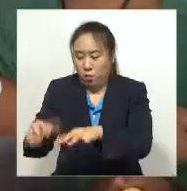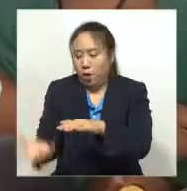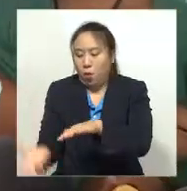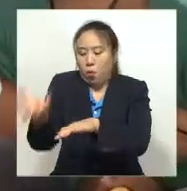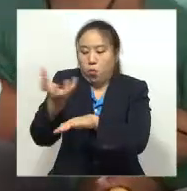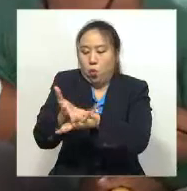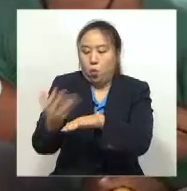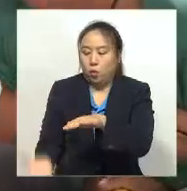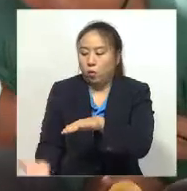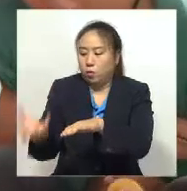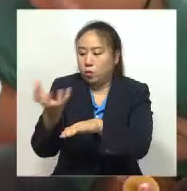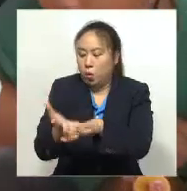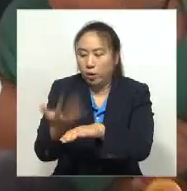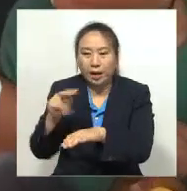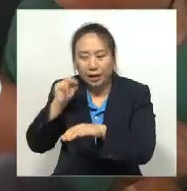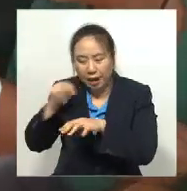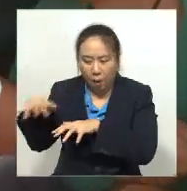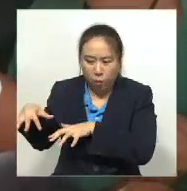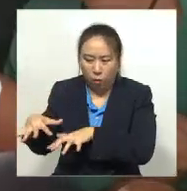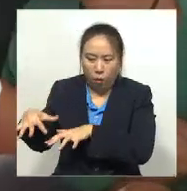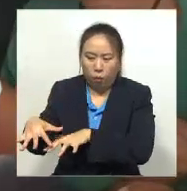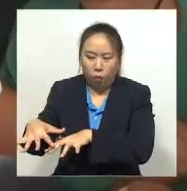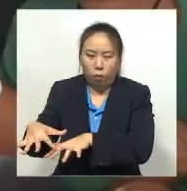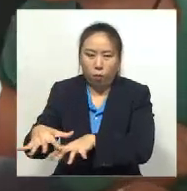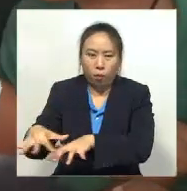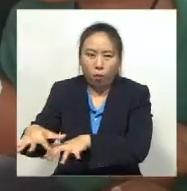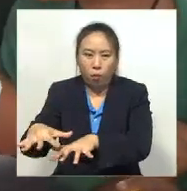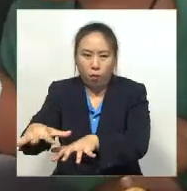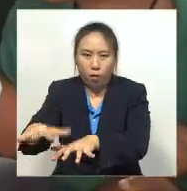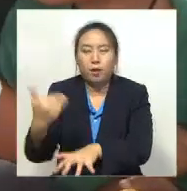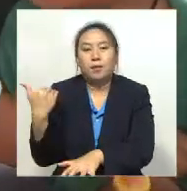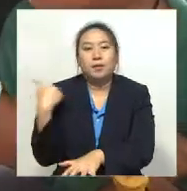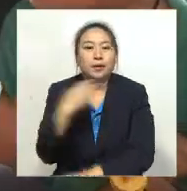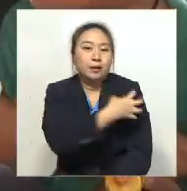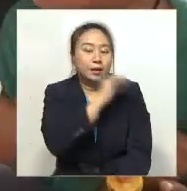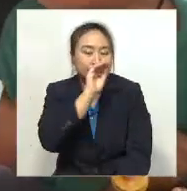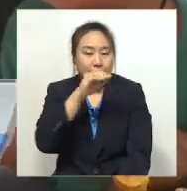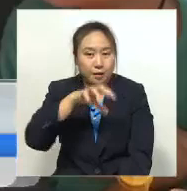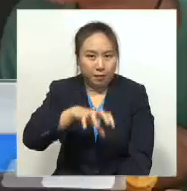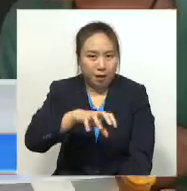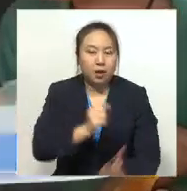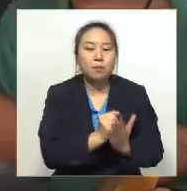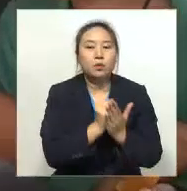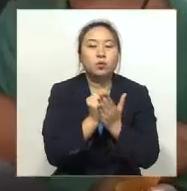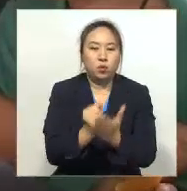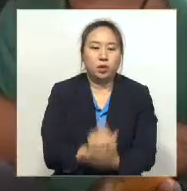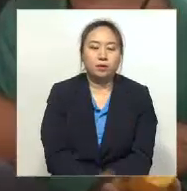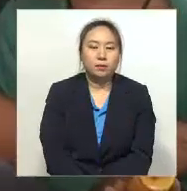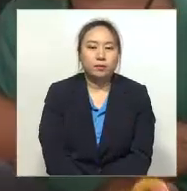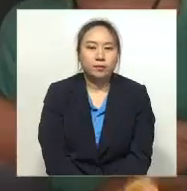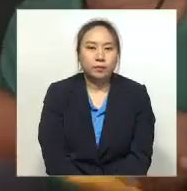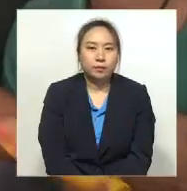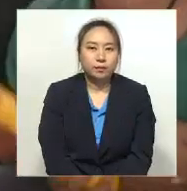มันดันมาเรื่อยครับเทศบาลก็เลยลงมาซอยครับผมทุกปีก็พวกขึ้นป่านี่ครับจะอยู่ครับผมวั